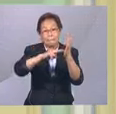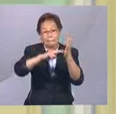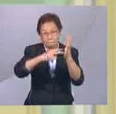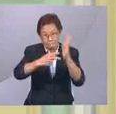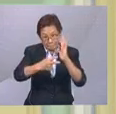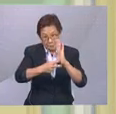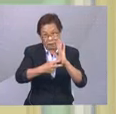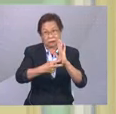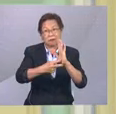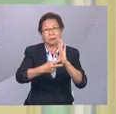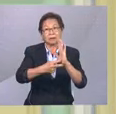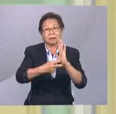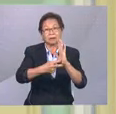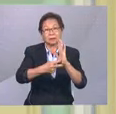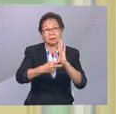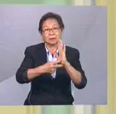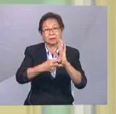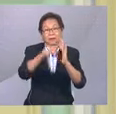hai